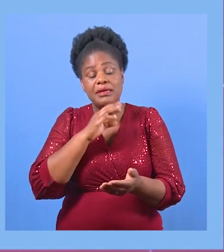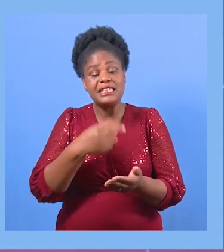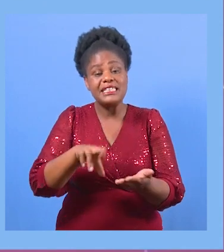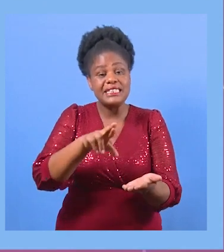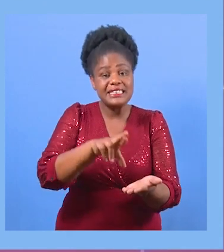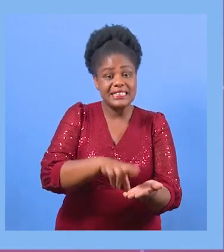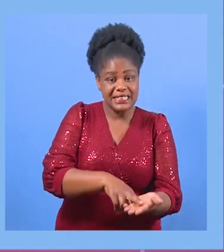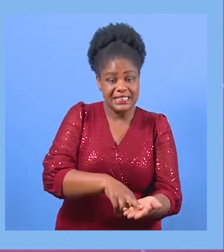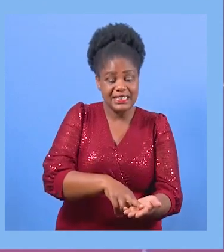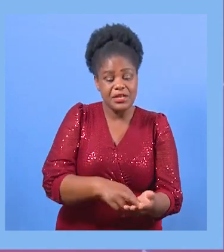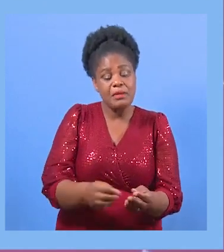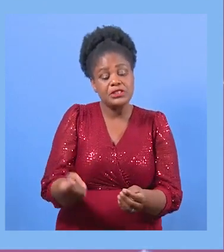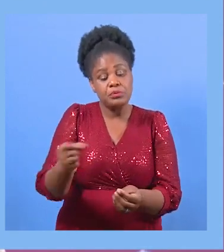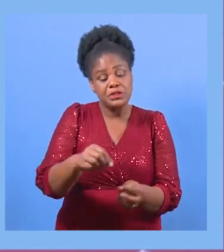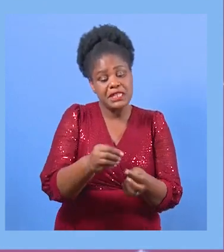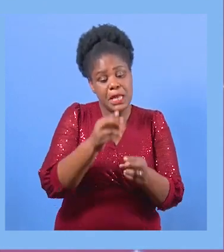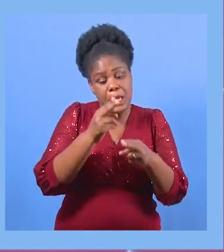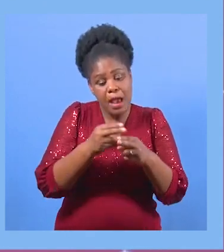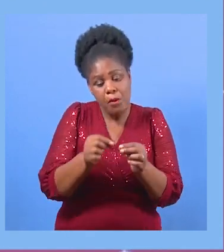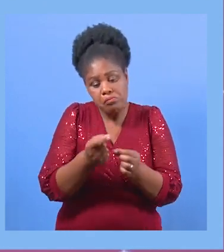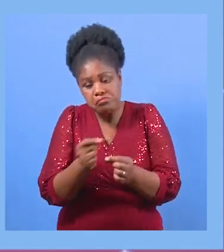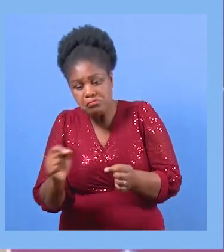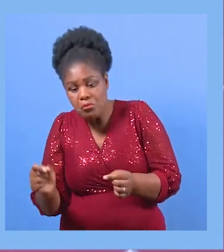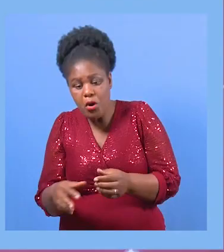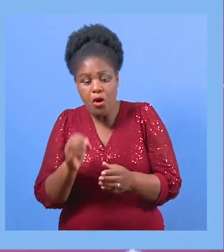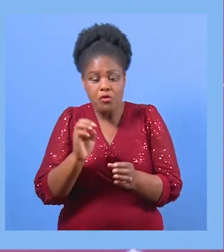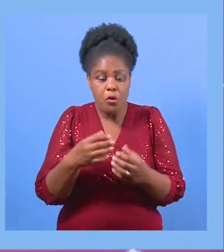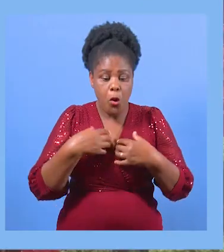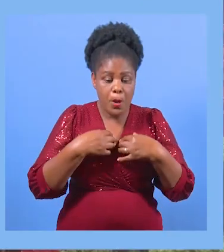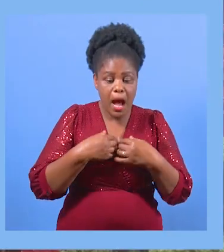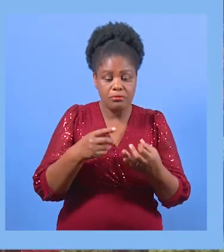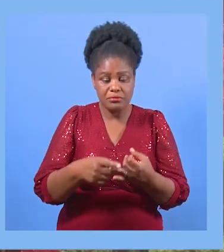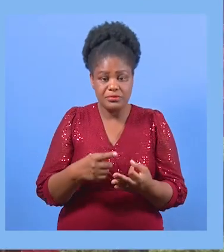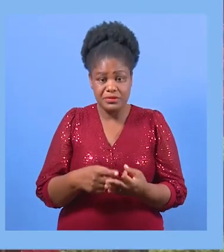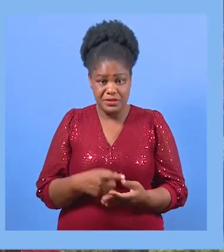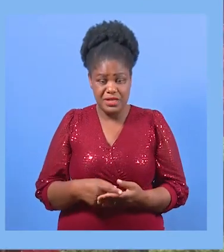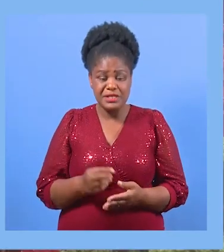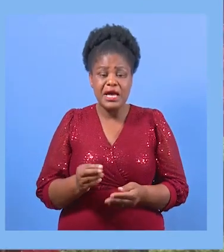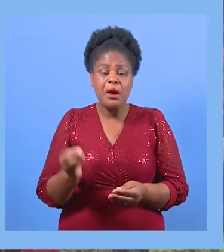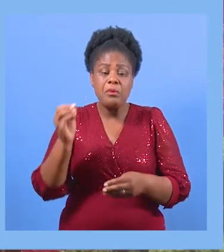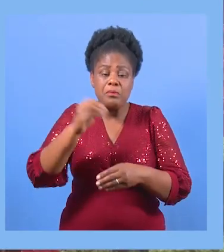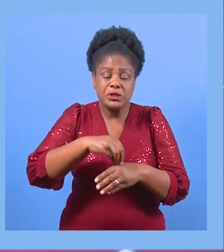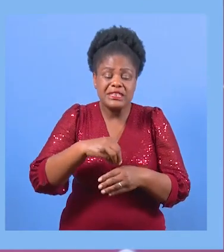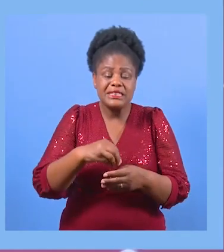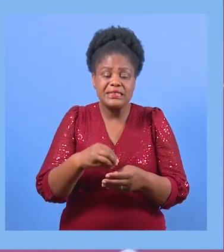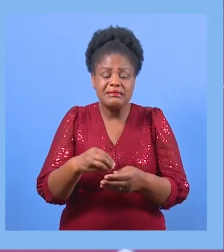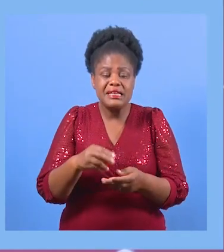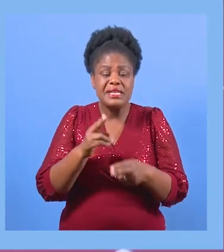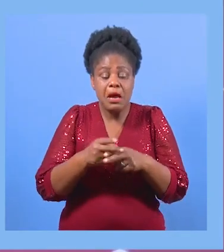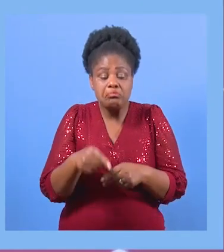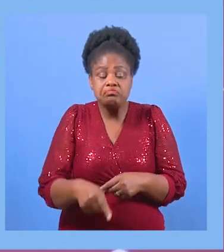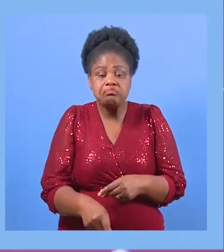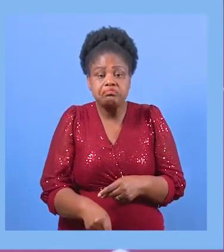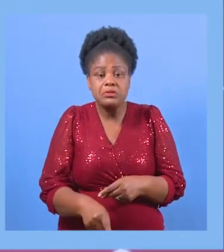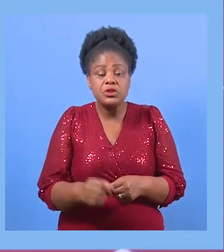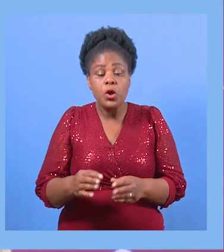uri kumupa wakanyora zita raniko. Ndomubvunza ndombokubvunza ikoko mugere ikoko. Imba ine title deed, ine magwaro